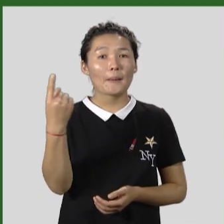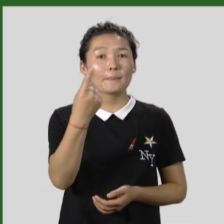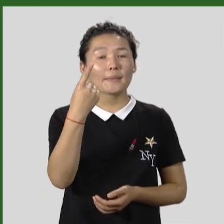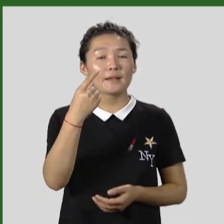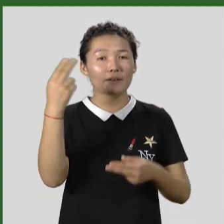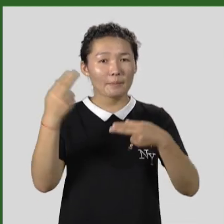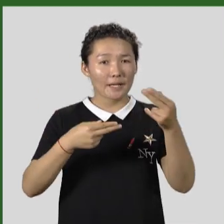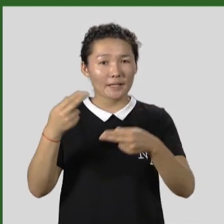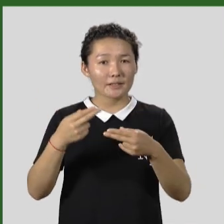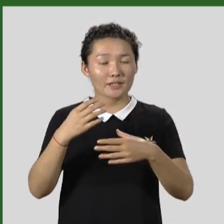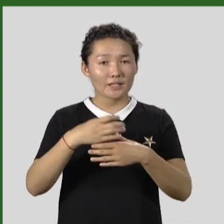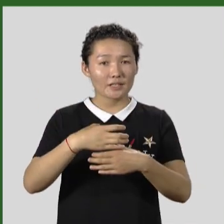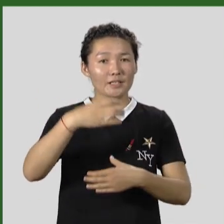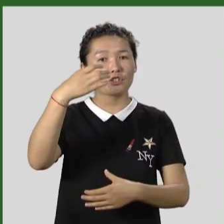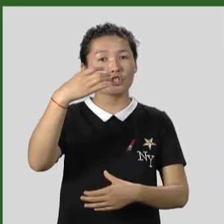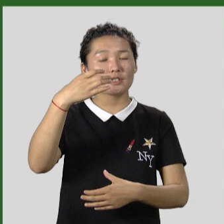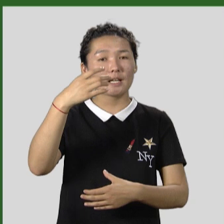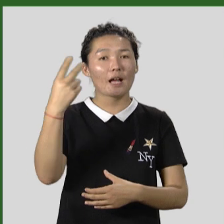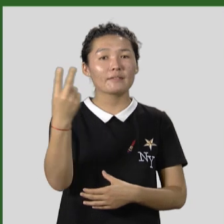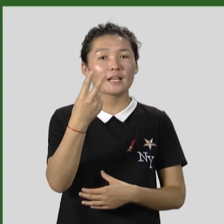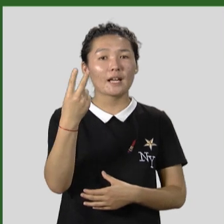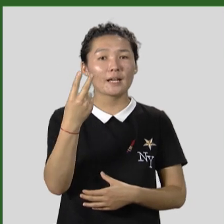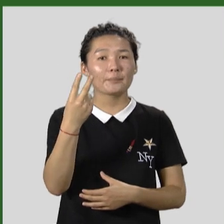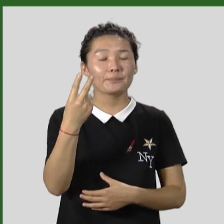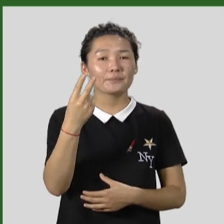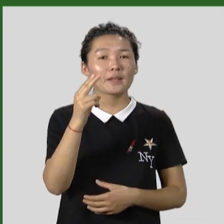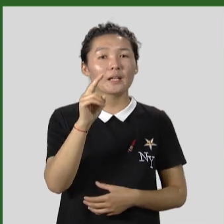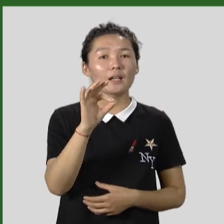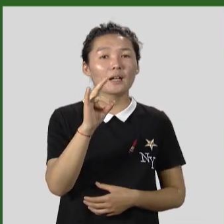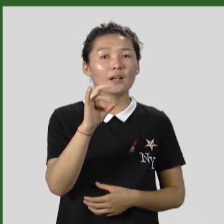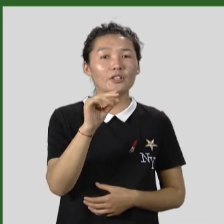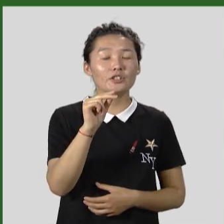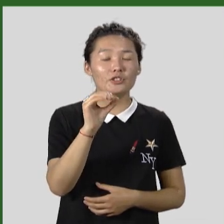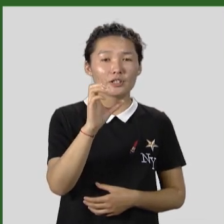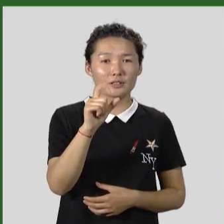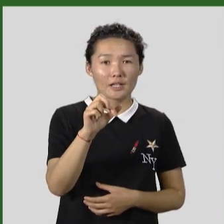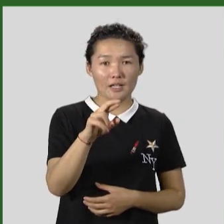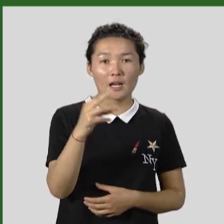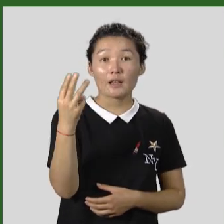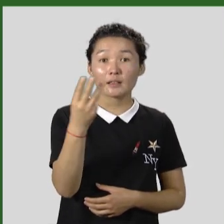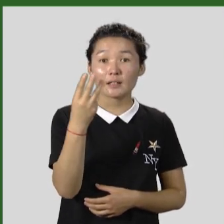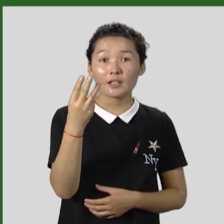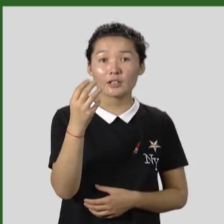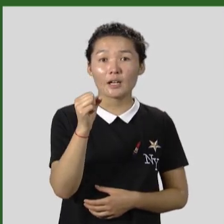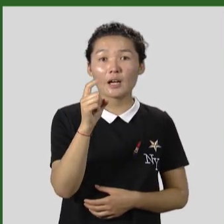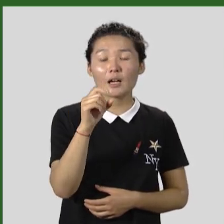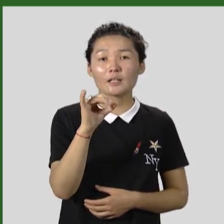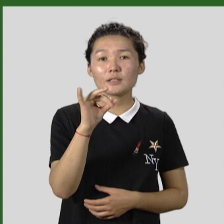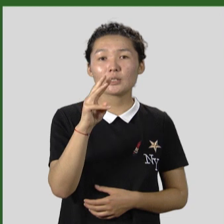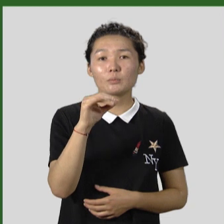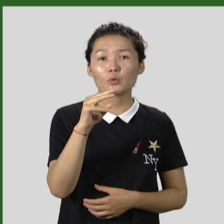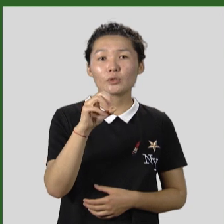Первая проекция цилиндрическая, вторая проекция коническая, а третья